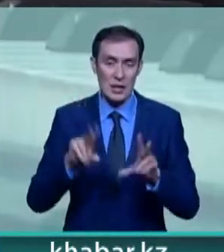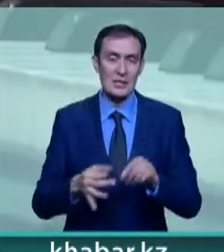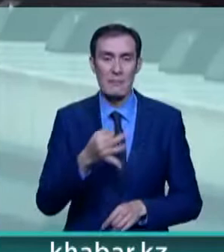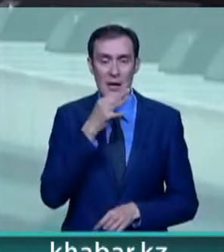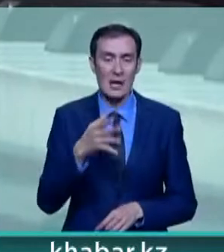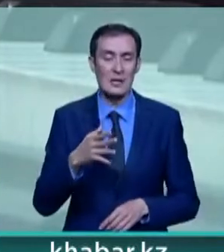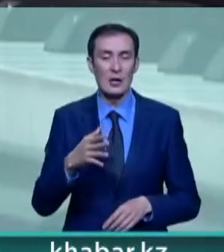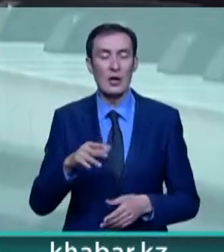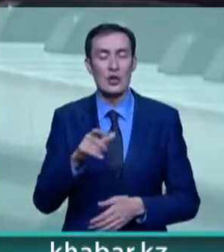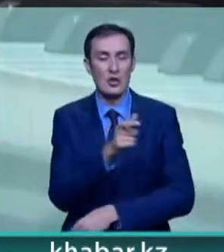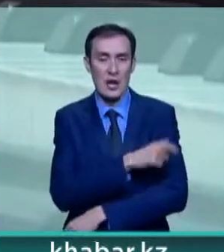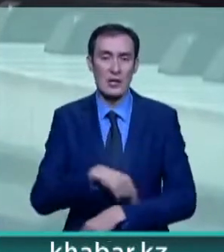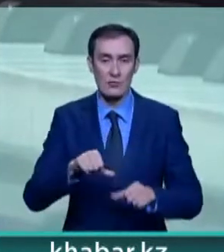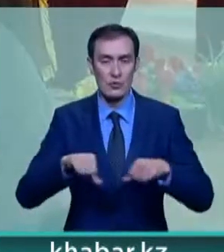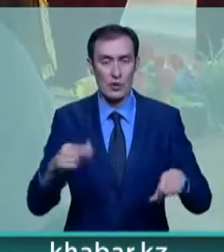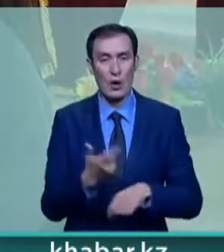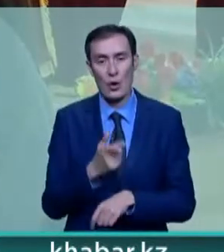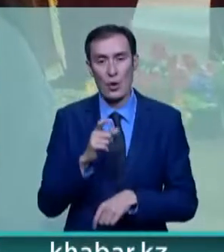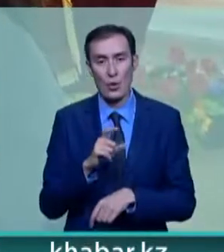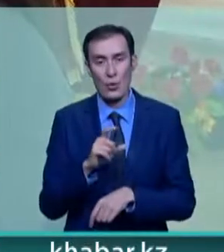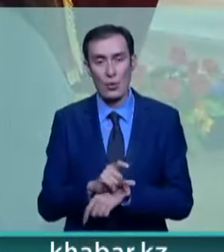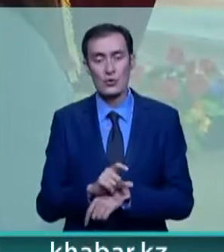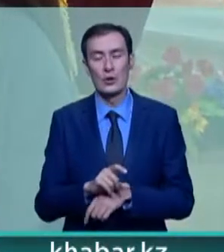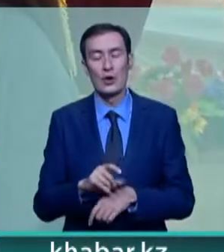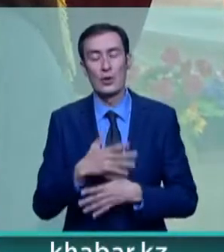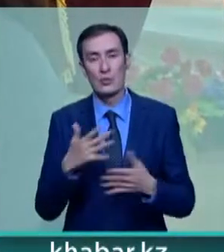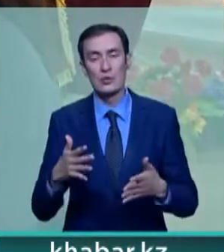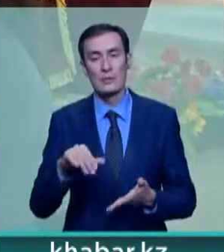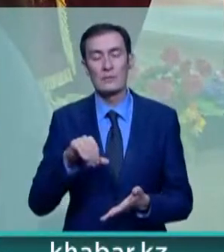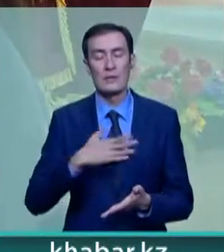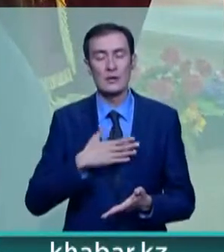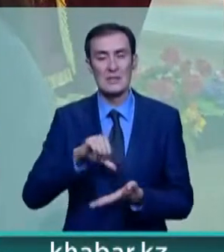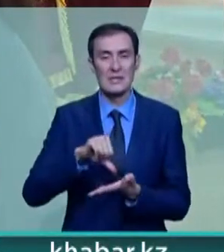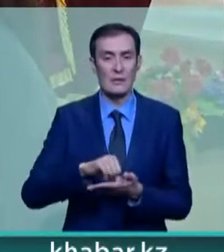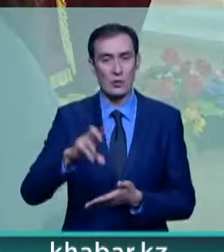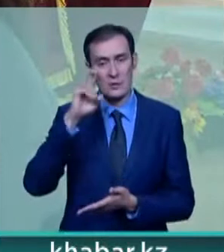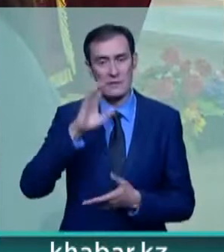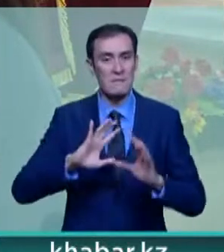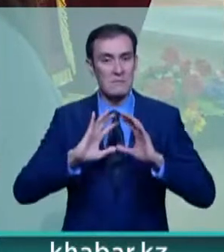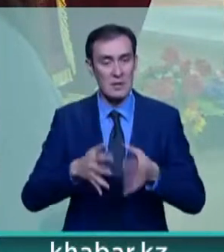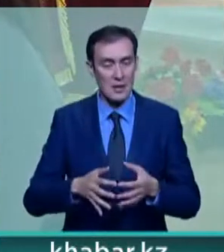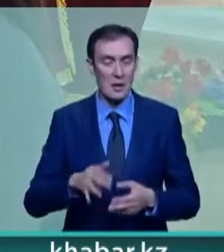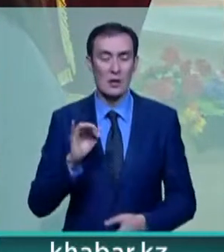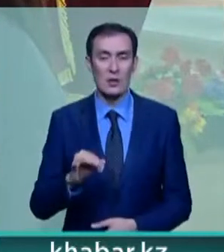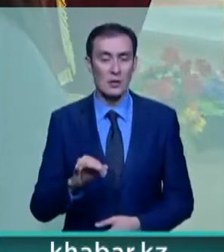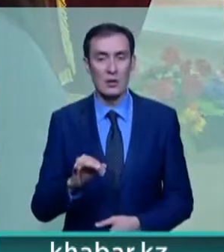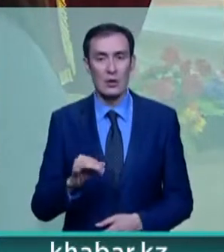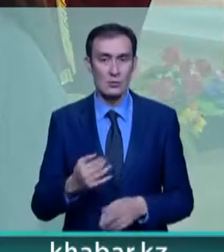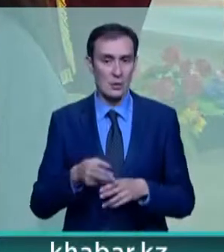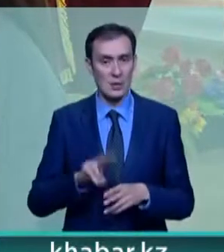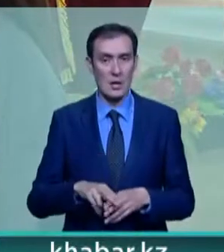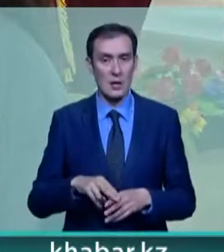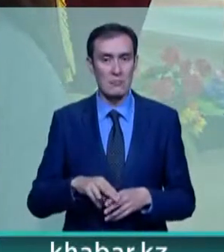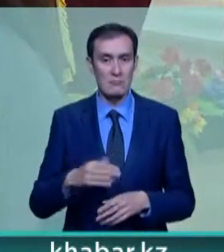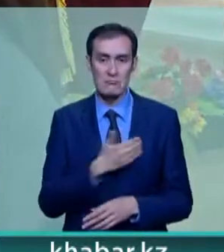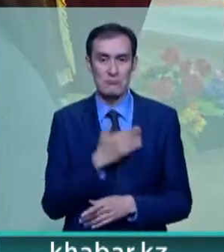своим талантом членов жюри. Я очень хочу поехать в Польшу и представить нашу страну на весь мир. Это, наверное,